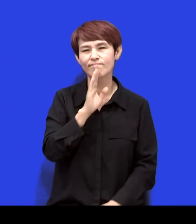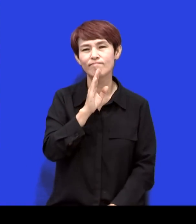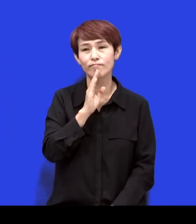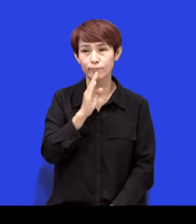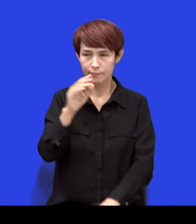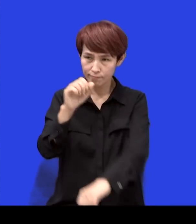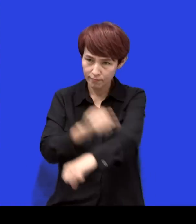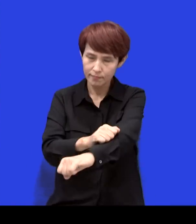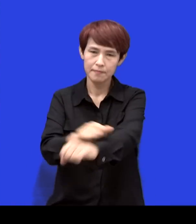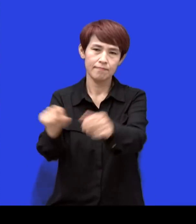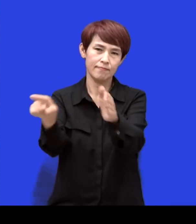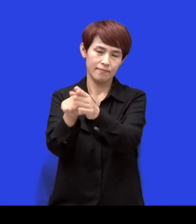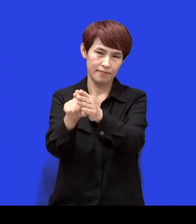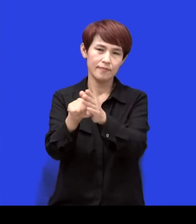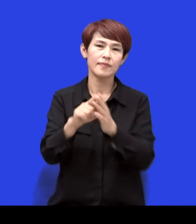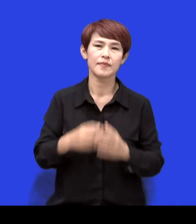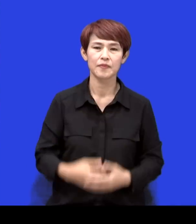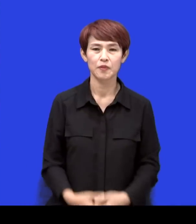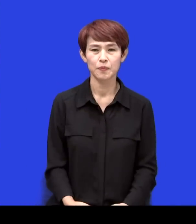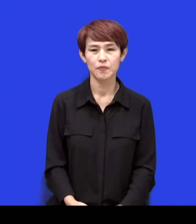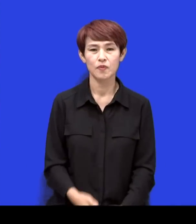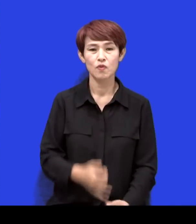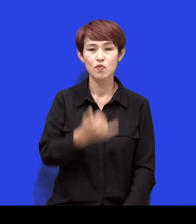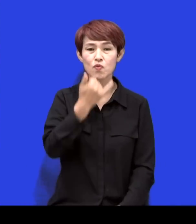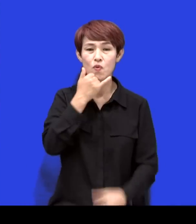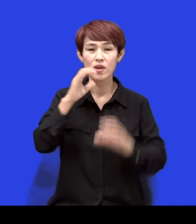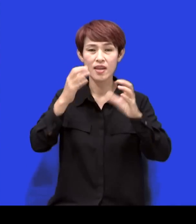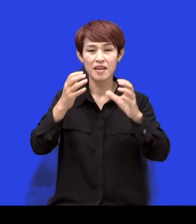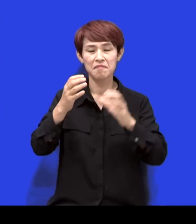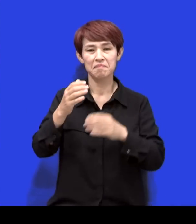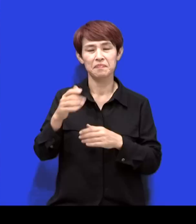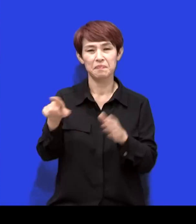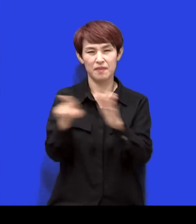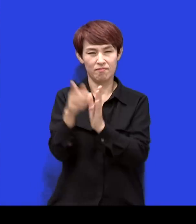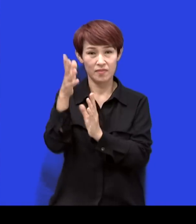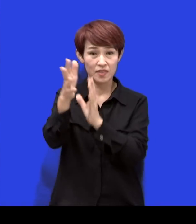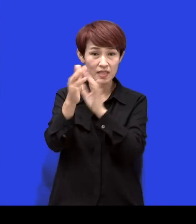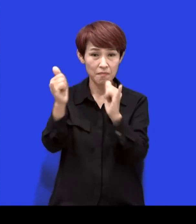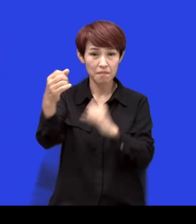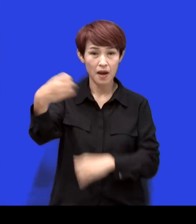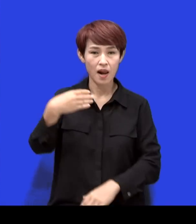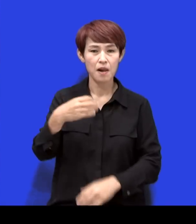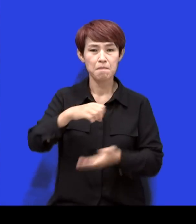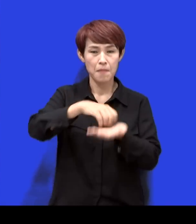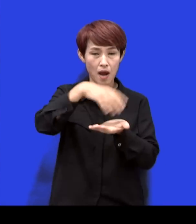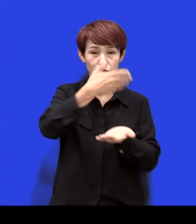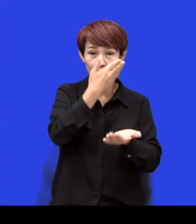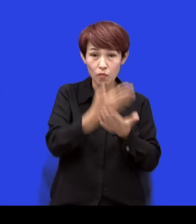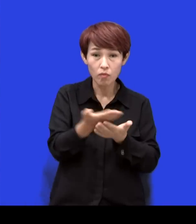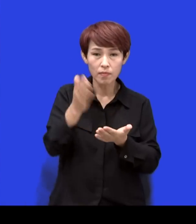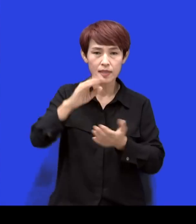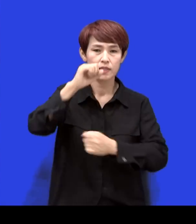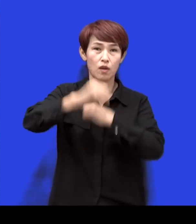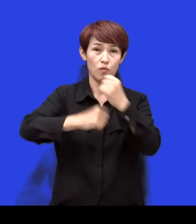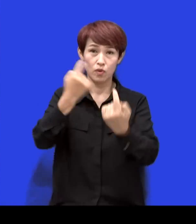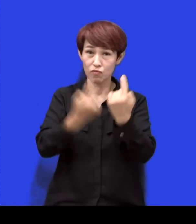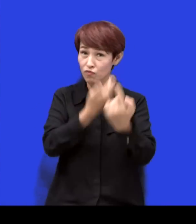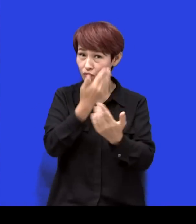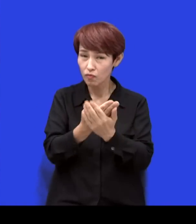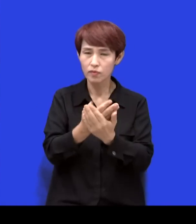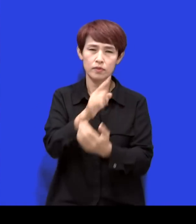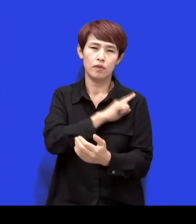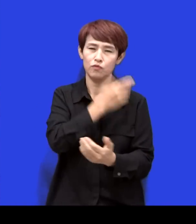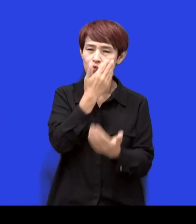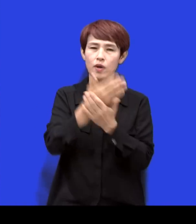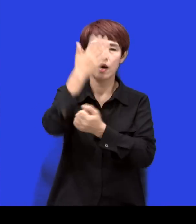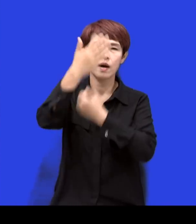것이라고 믿는다 하면서 독일의 신학자 알프레도 델프는 뭐 빵은 중요하다, 자유보다 중요하다. 그러나 가장 중요한 것은